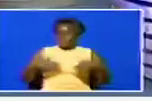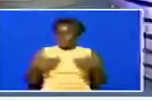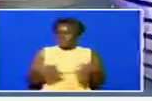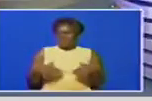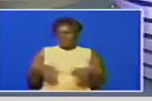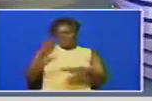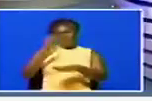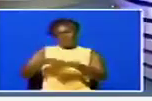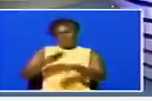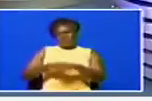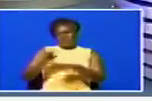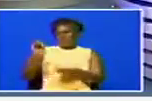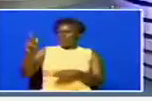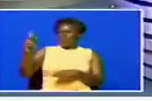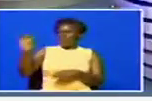Vema kabisa. Okay.